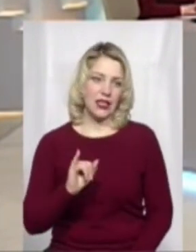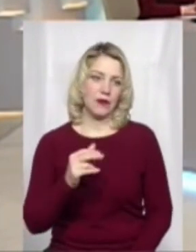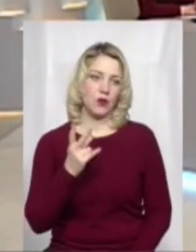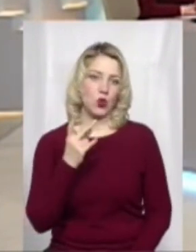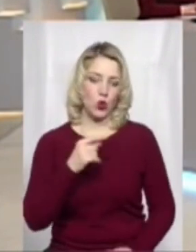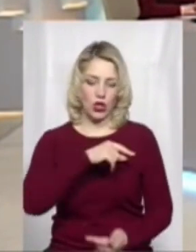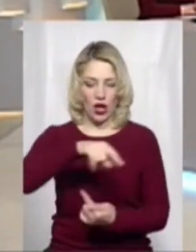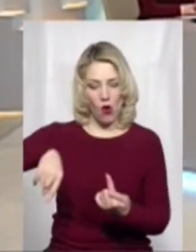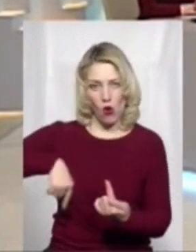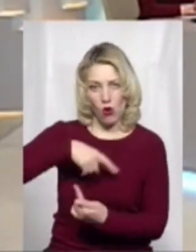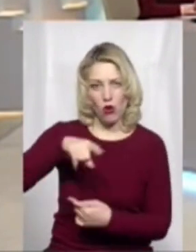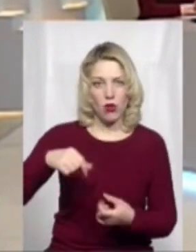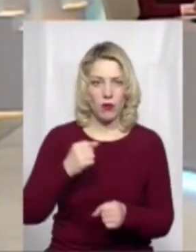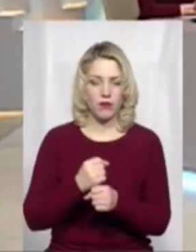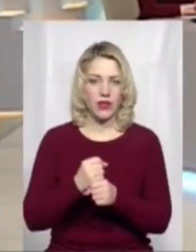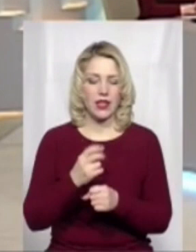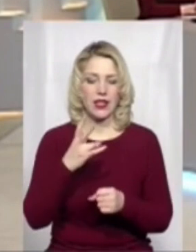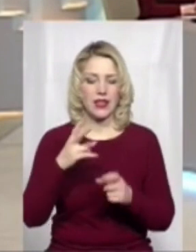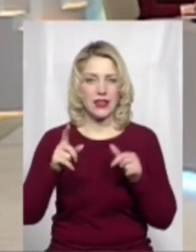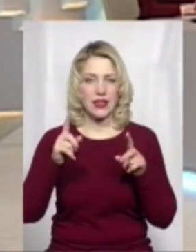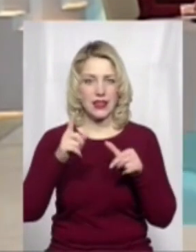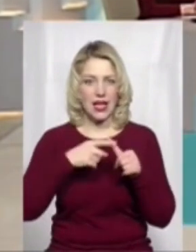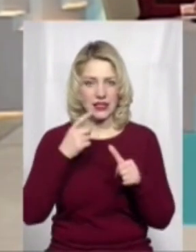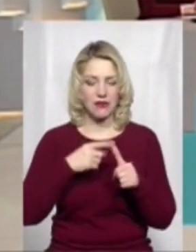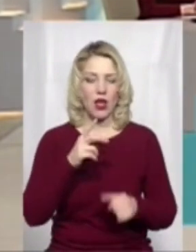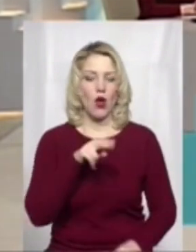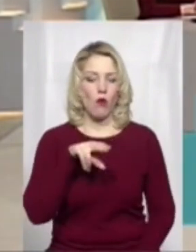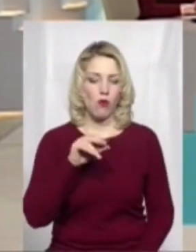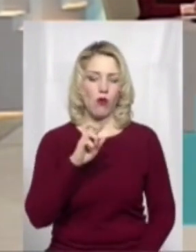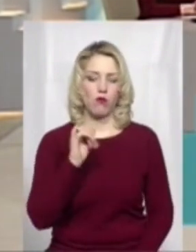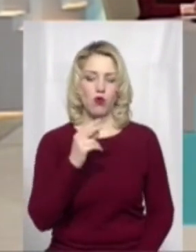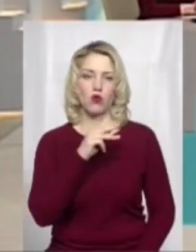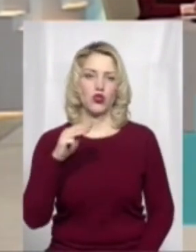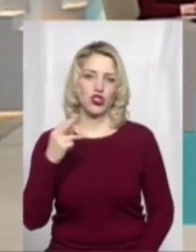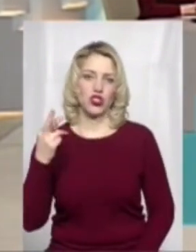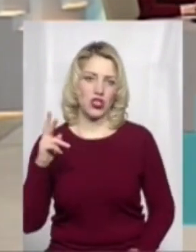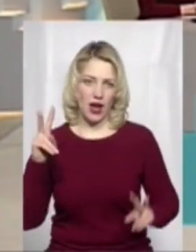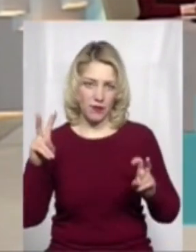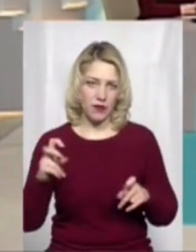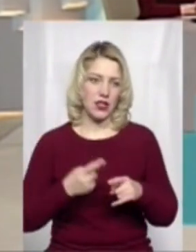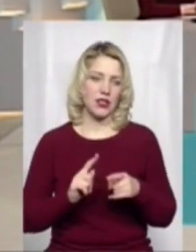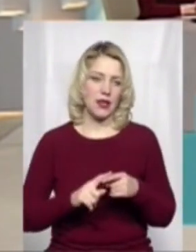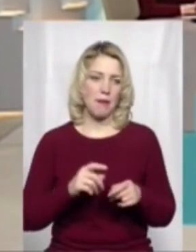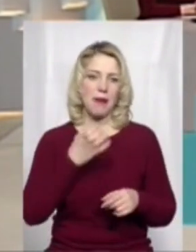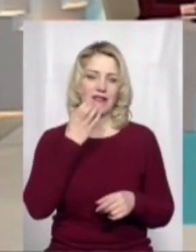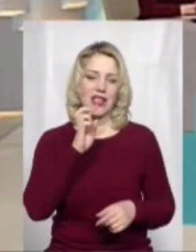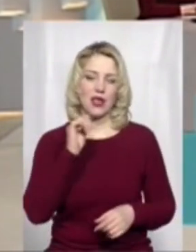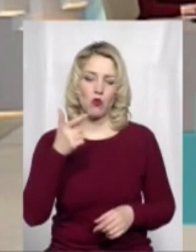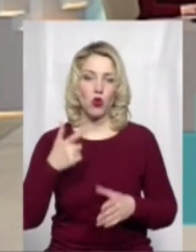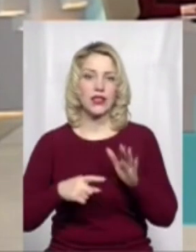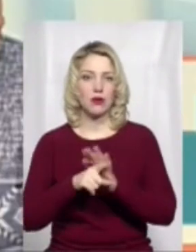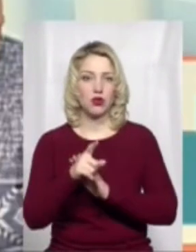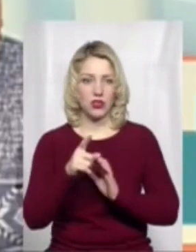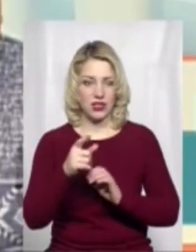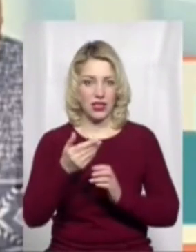друге коло ми пропрацьовуємо з назвою Побужжя, тобто друге таке осереддя привабливе вздовж річки Південний Буг, яка починається в Хмельницькій